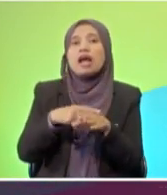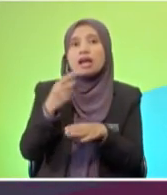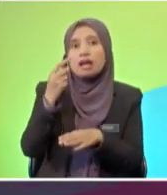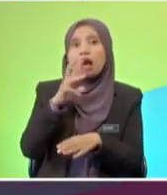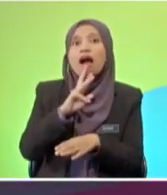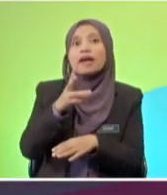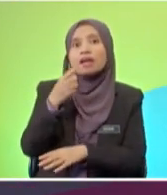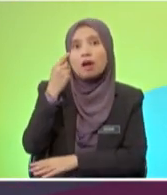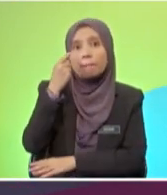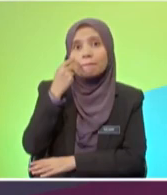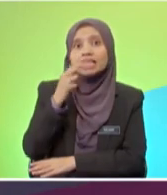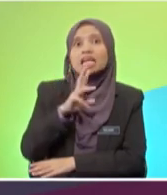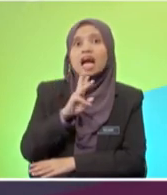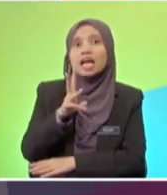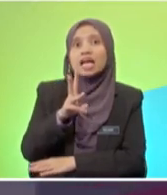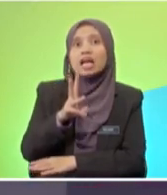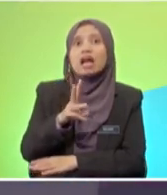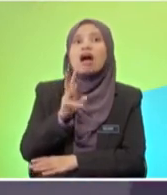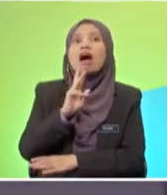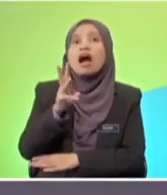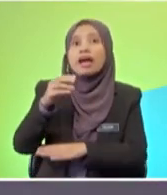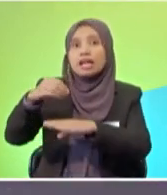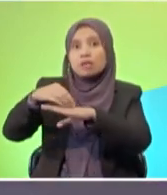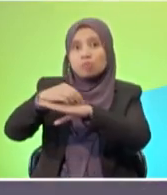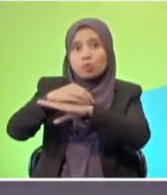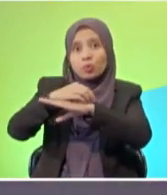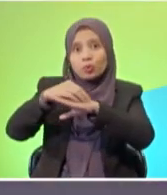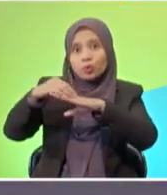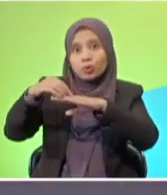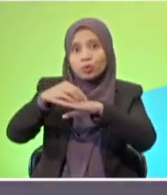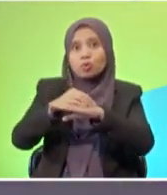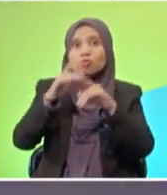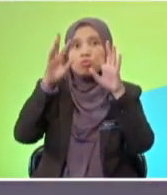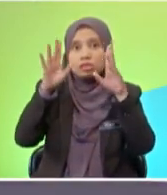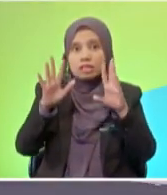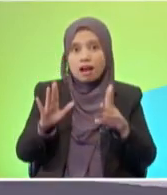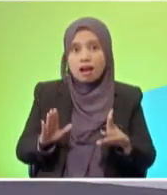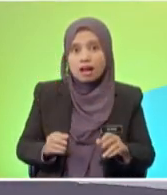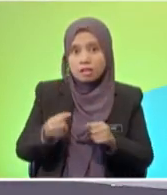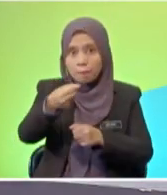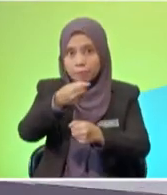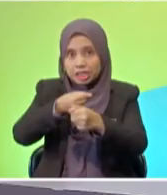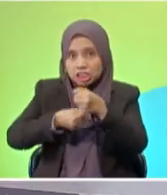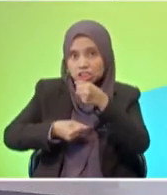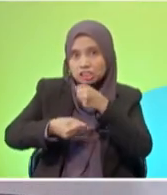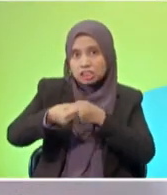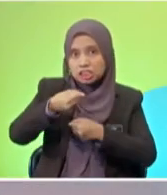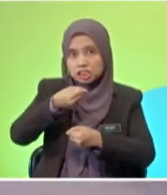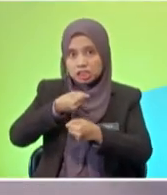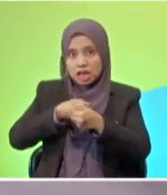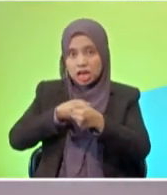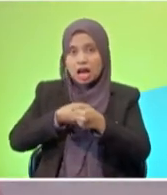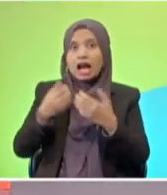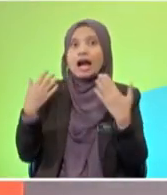apalagi air embun air hujan air Perigi oke Ada 7